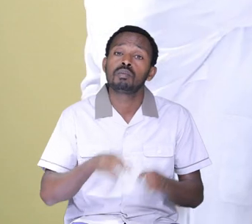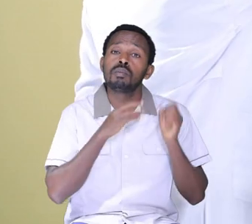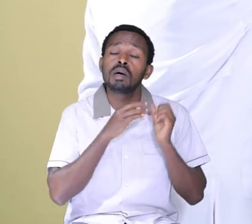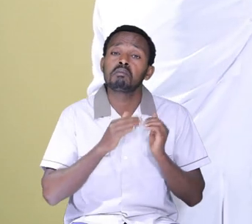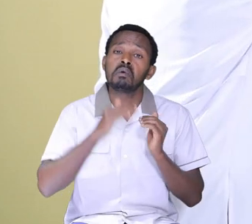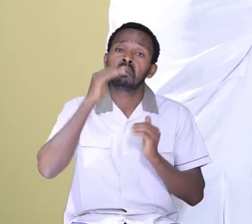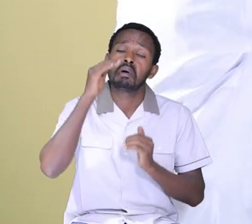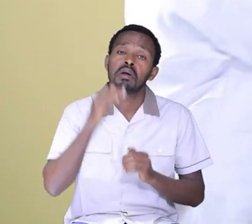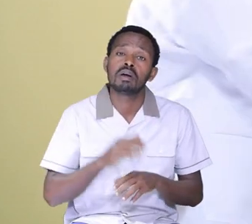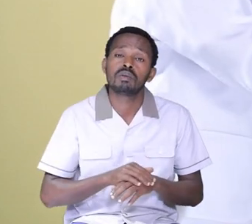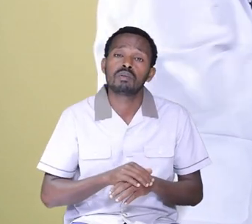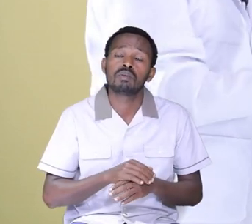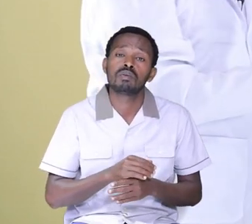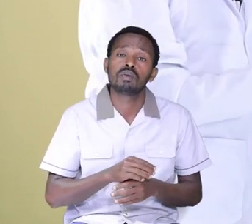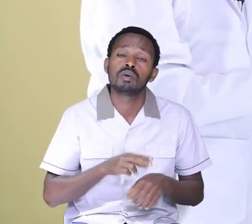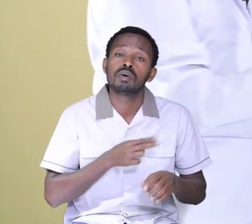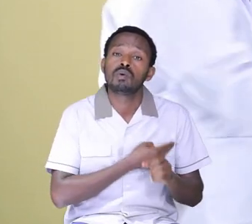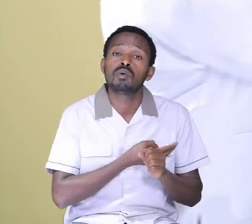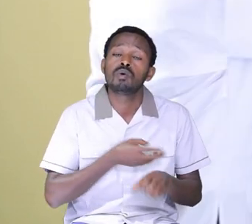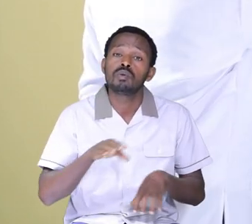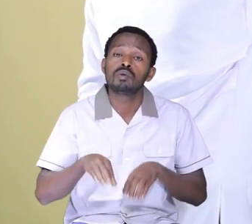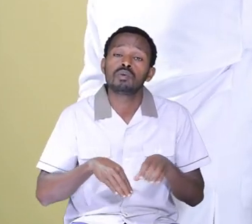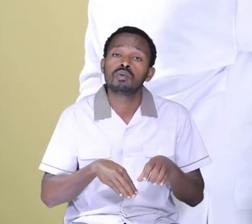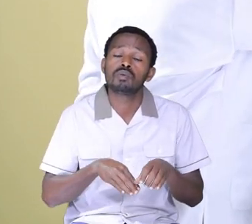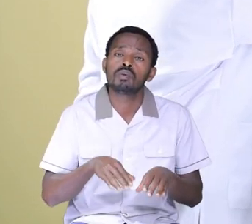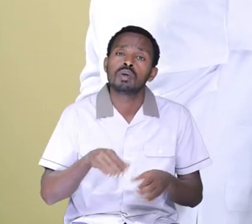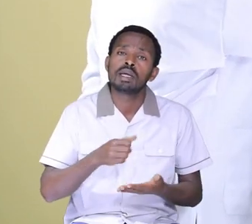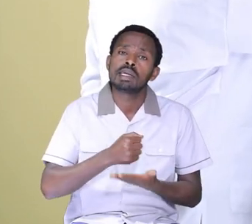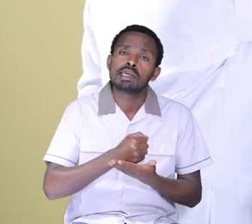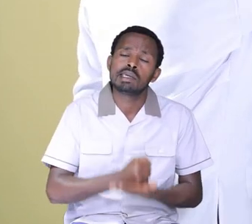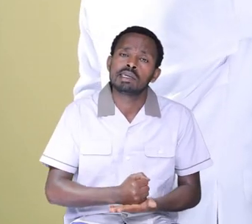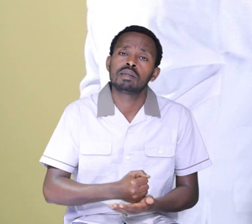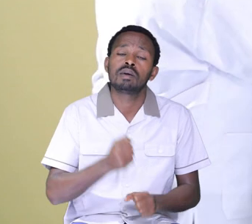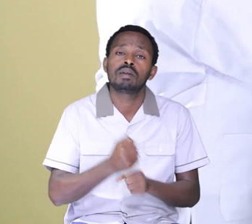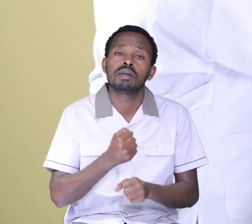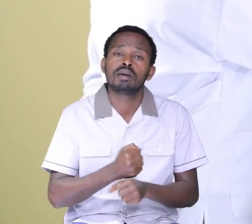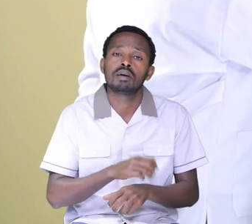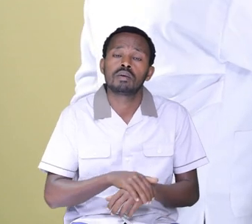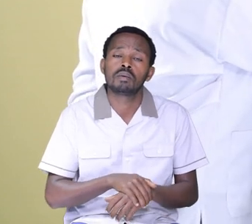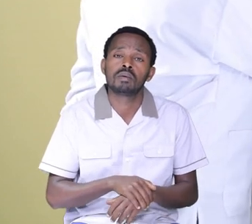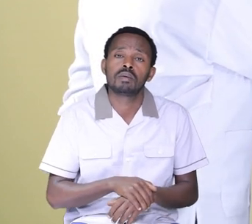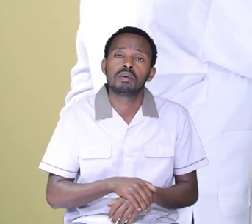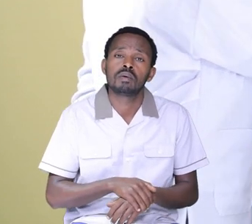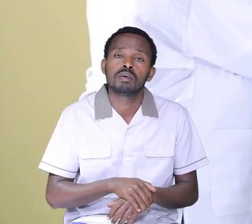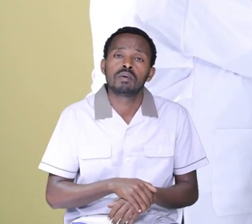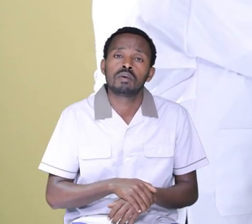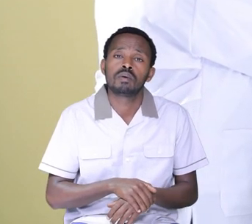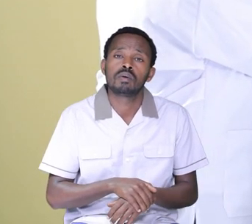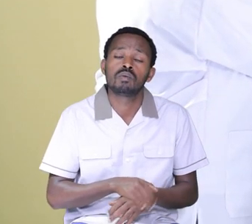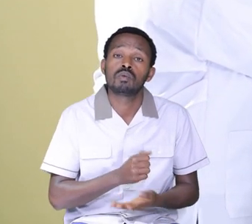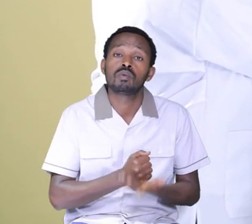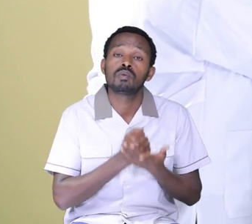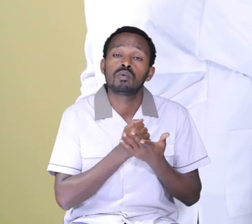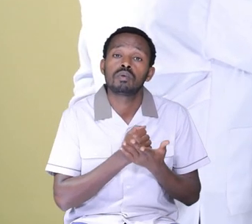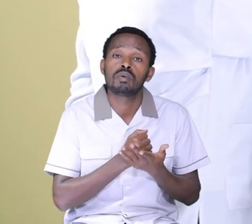humni sochooftuu achii gad irratti dalagaa. Humni sochooftuu kana gubbaarratti yoo dalagaa utubduun iddoo kana waan